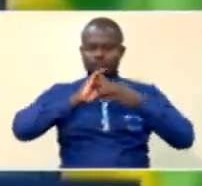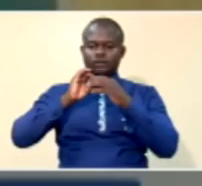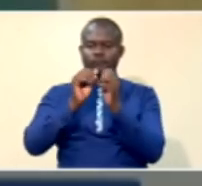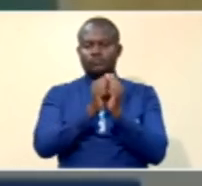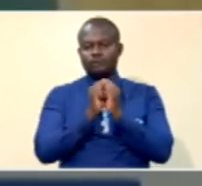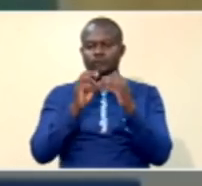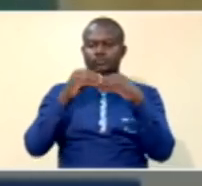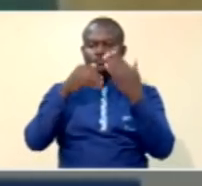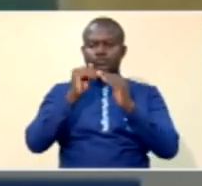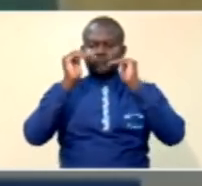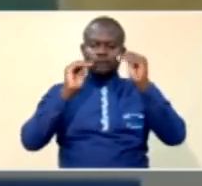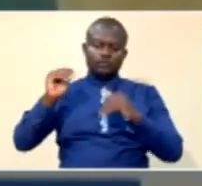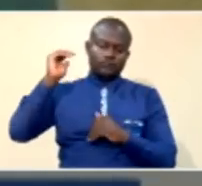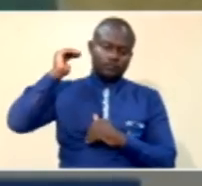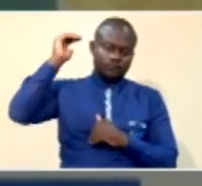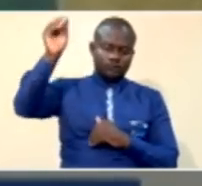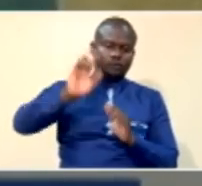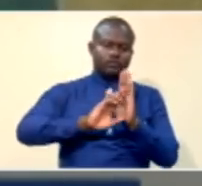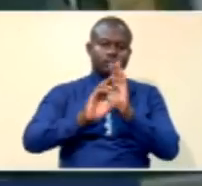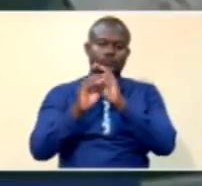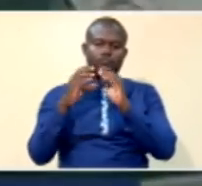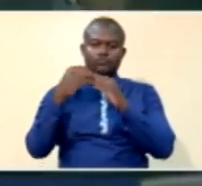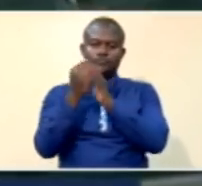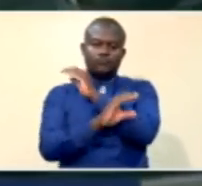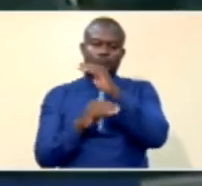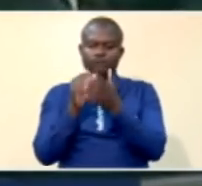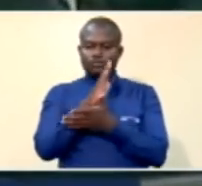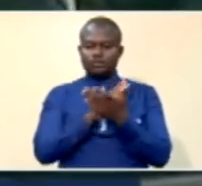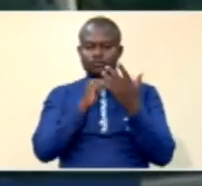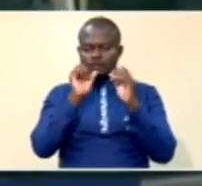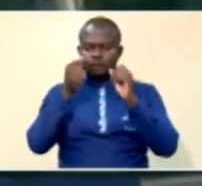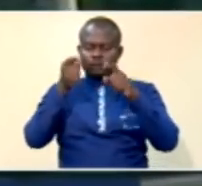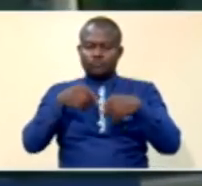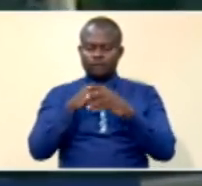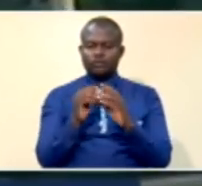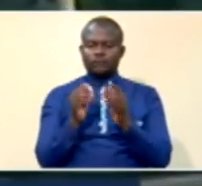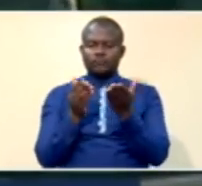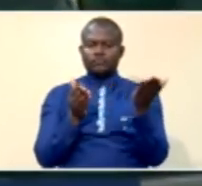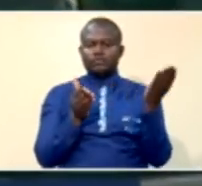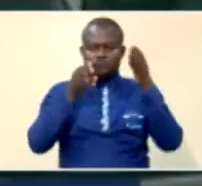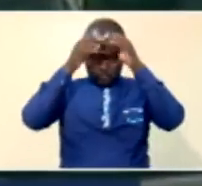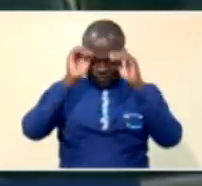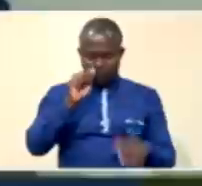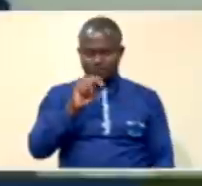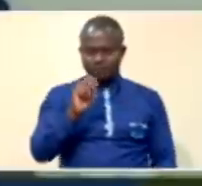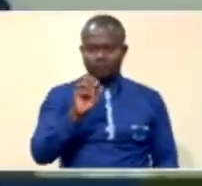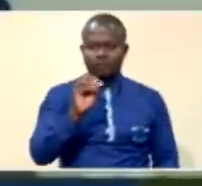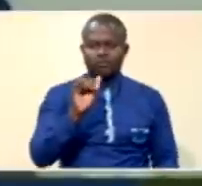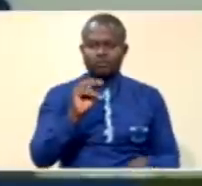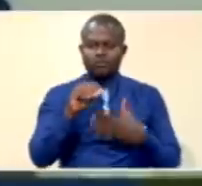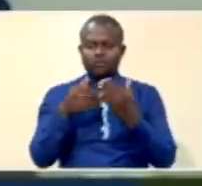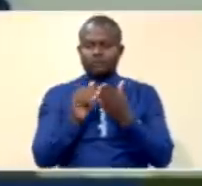ndetse n'abayobozi ku rwego rwo hejuru bahagarariye abakuru b'ibihugu bamwe batabashije kwibonekamo Perezida Antoine Félix Tshisekedi